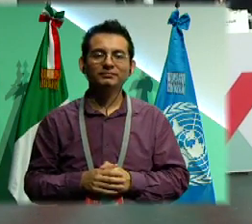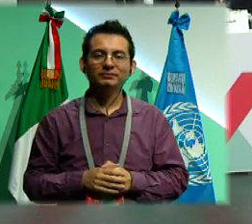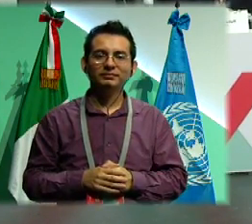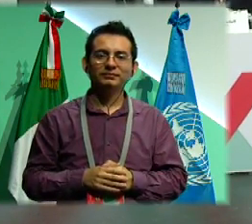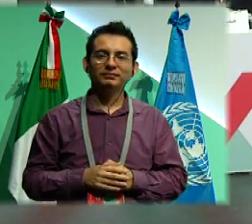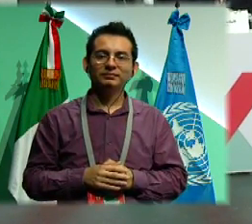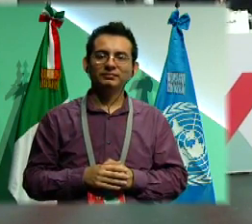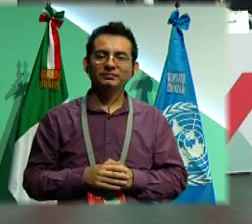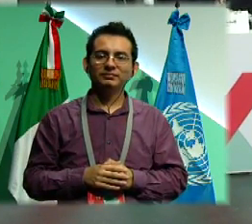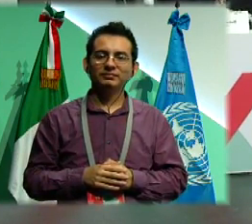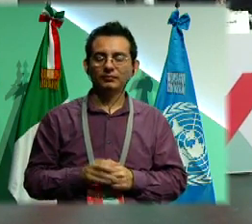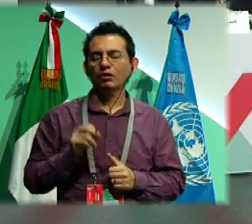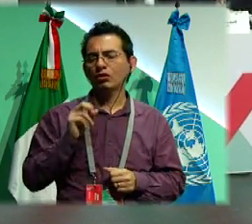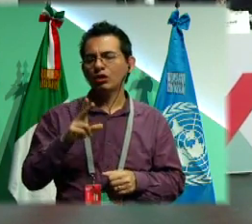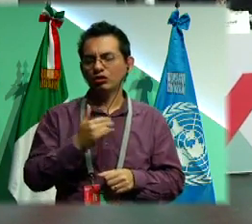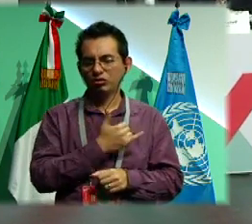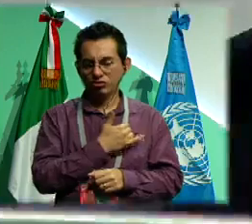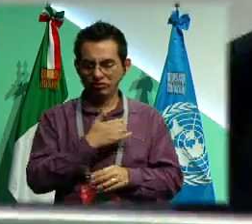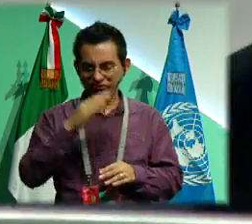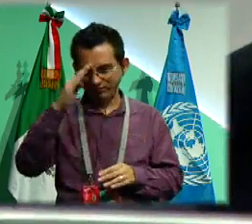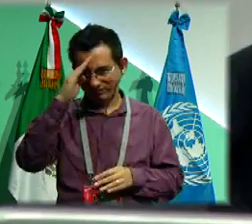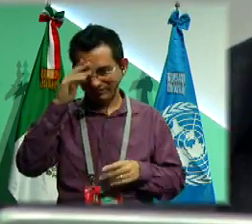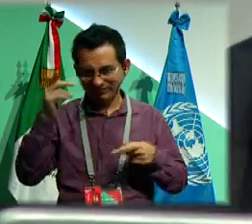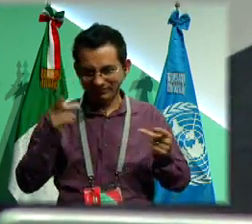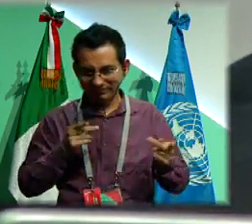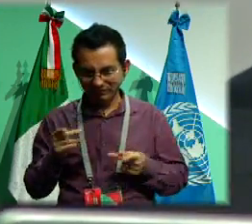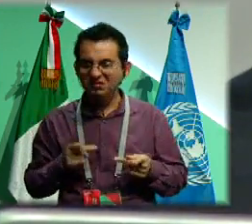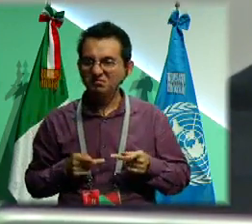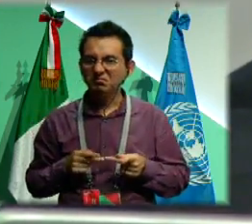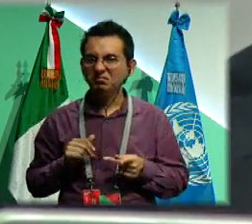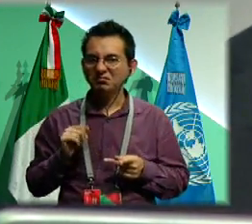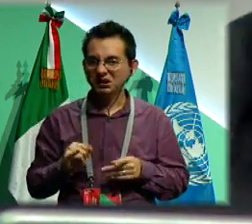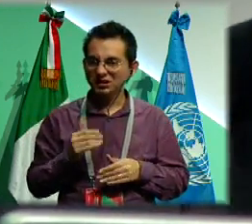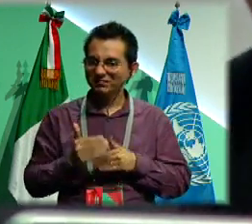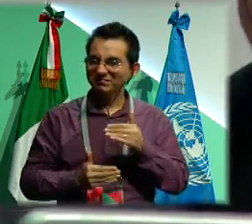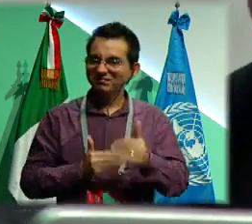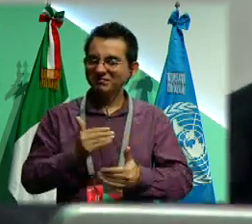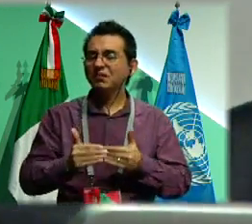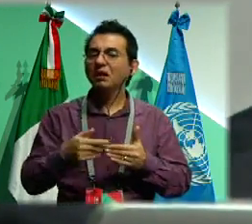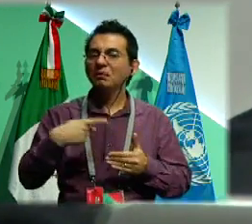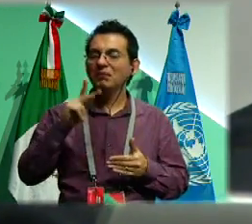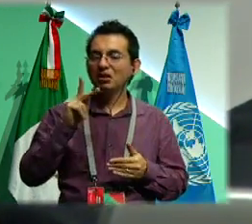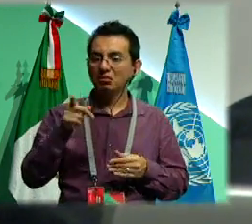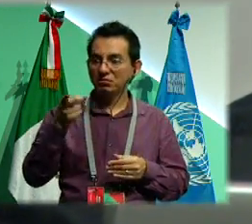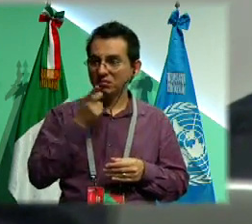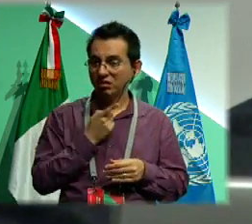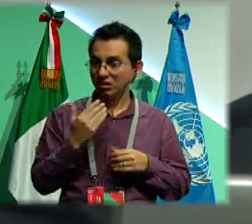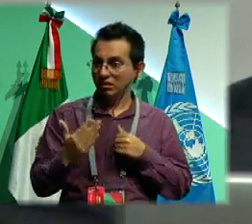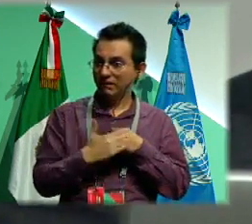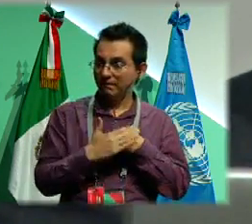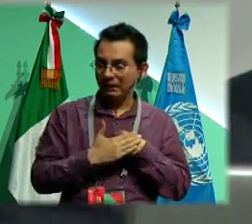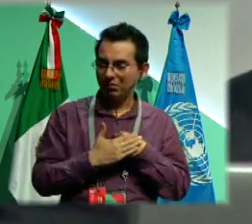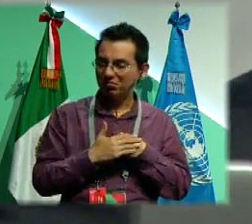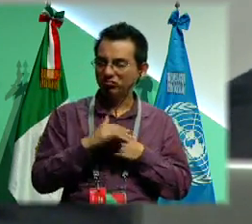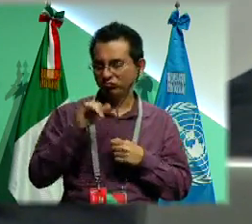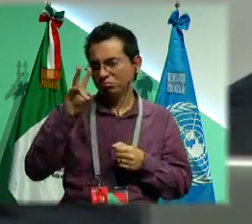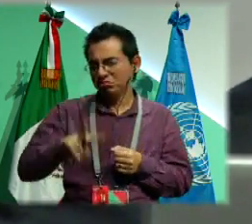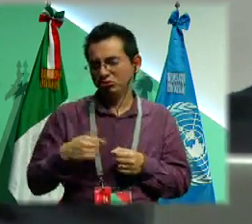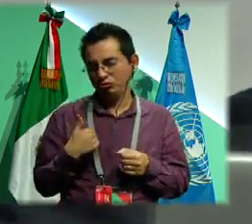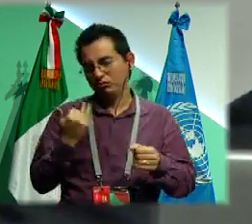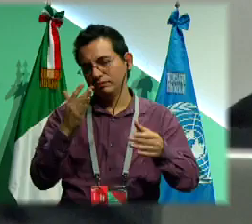vais probablement parler de cela un peu plus tard au moment du débat, mais je pense que c'est un bon point de départ. Hein. Je pense